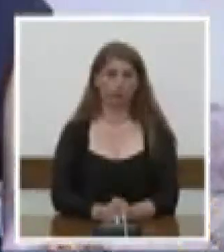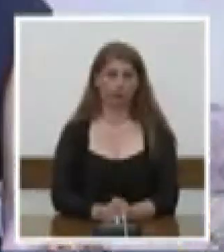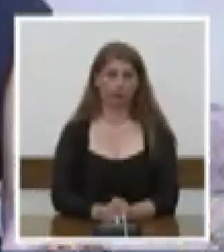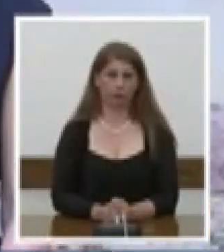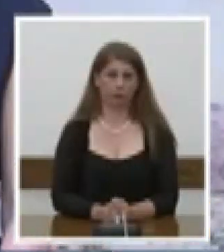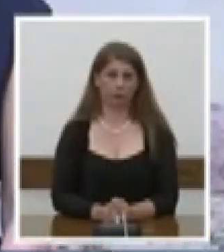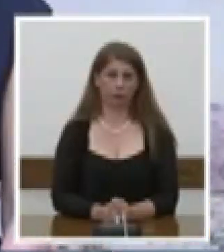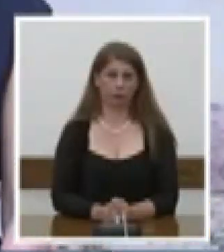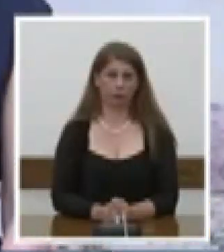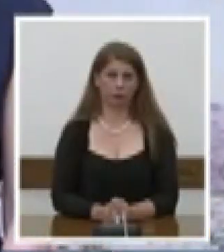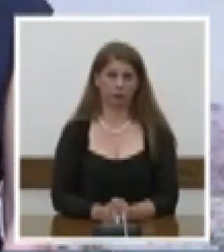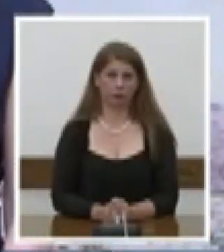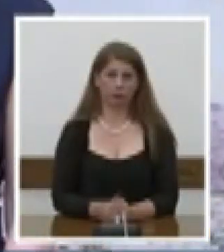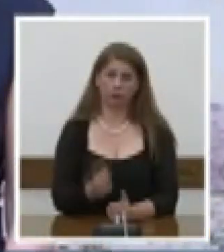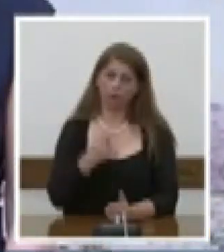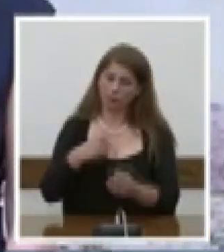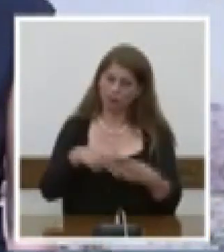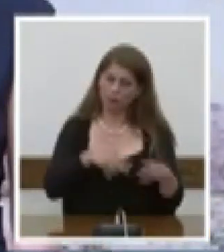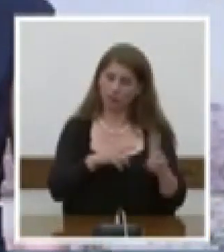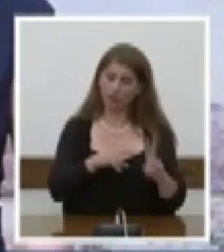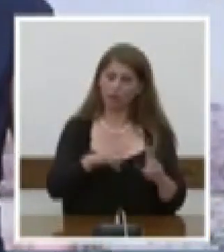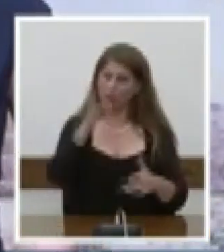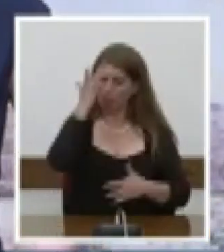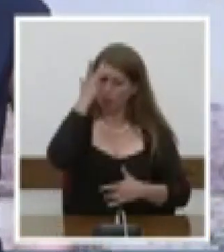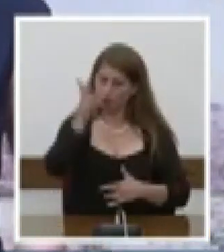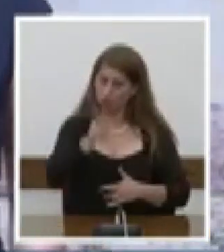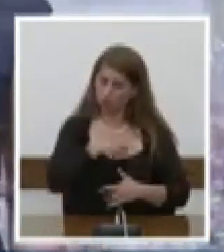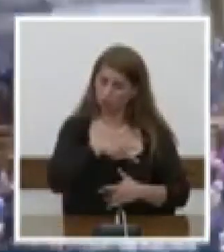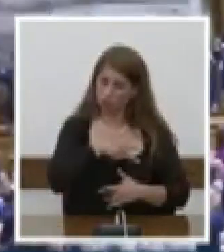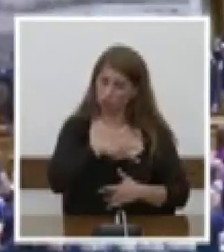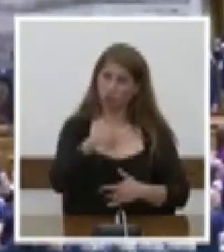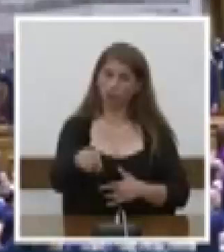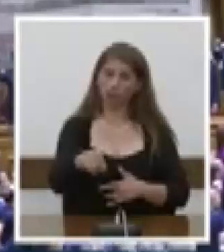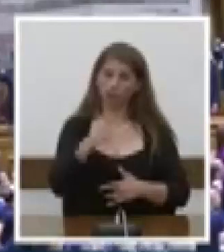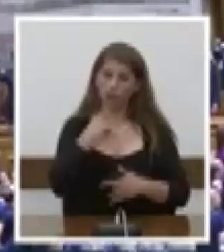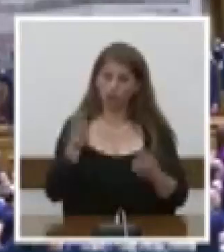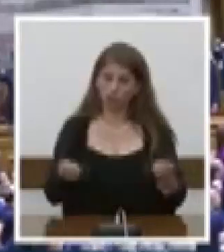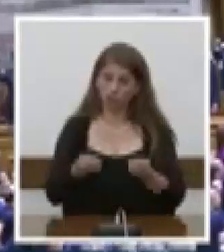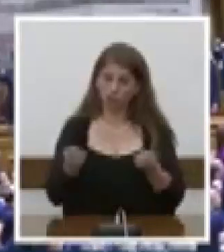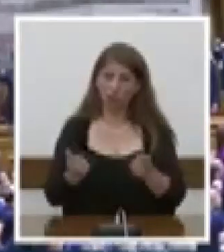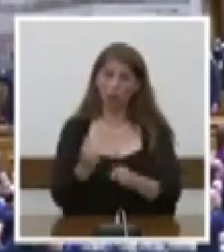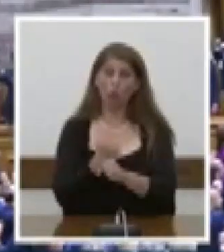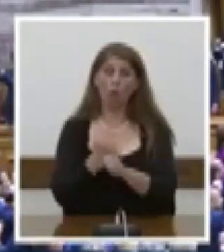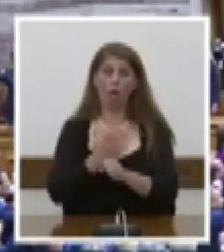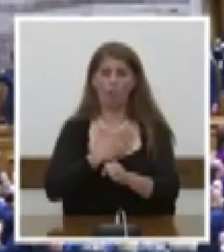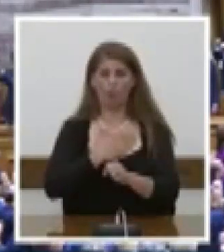και να εκπληρώνω ευσυνείδητα τα καθήκοντά μου.